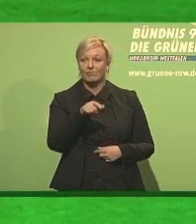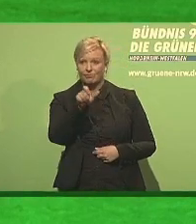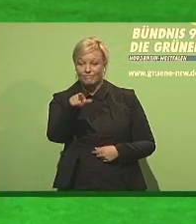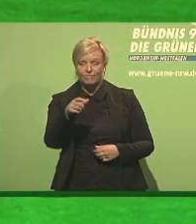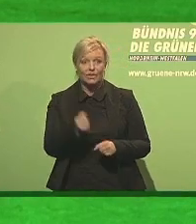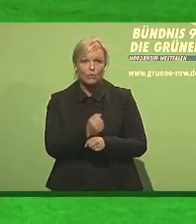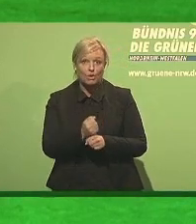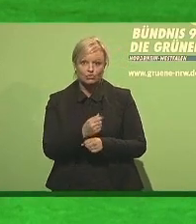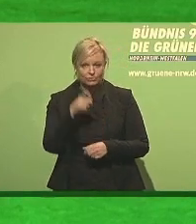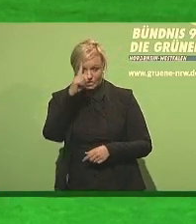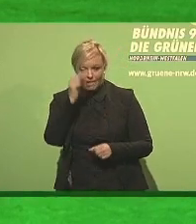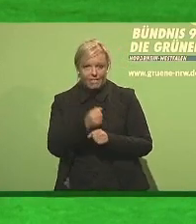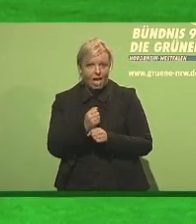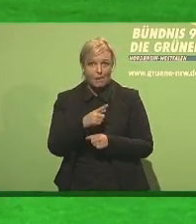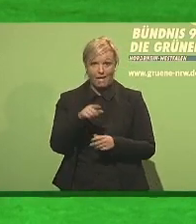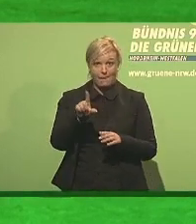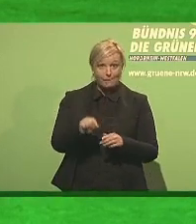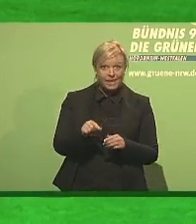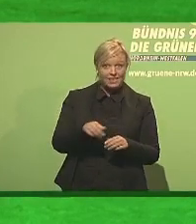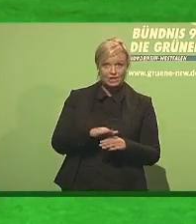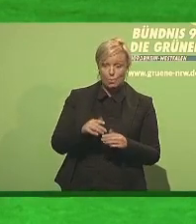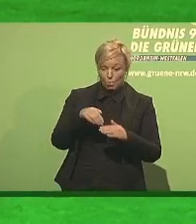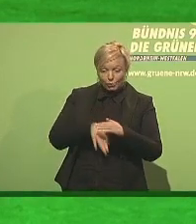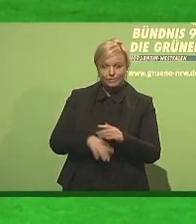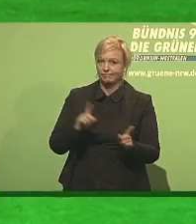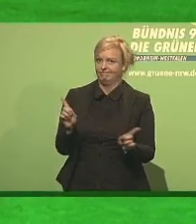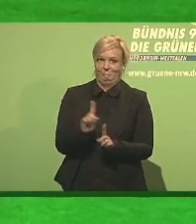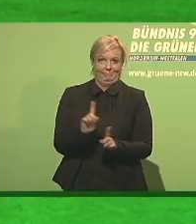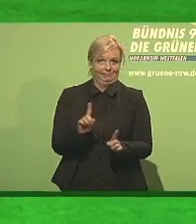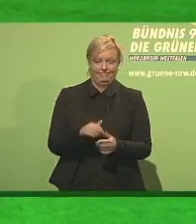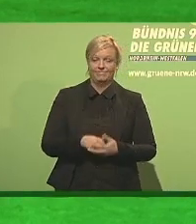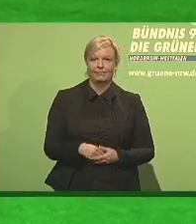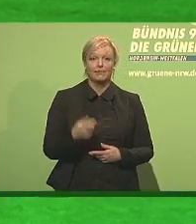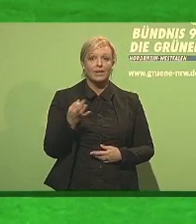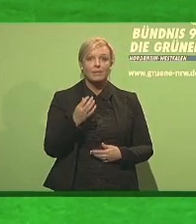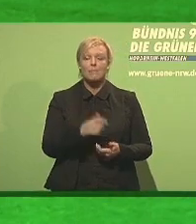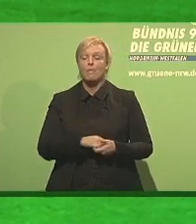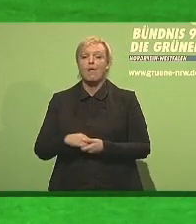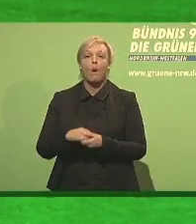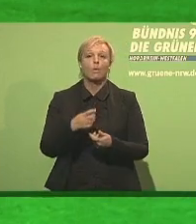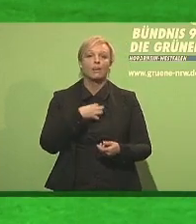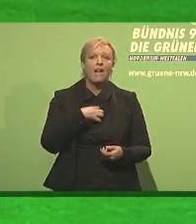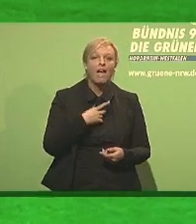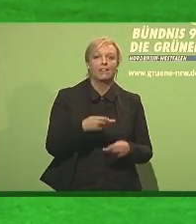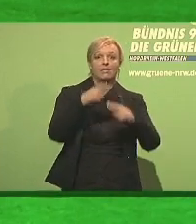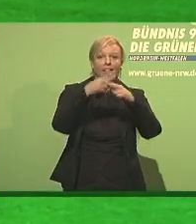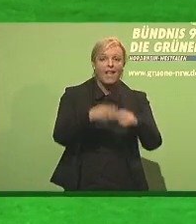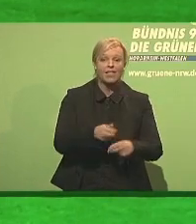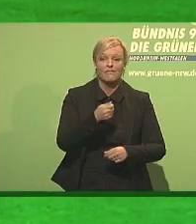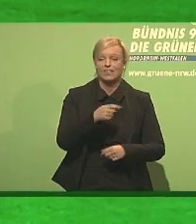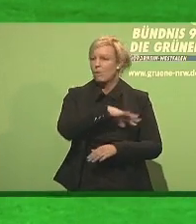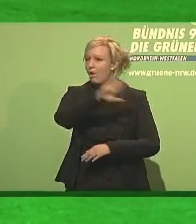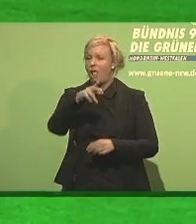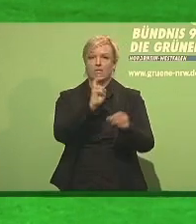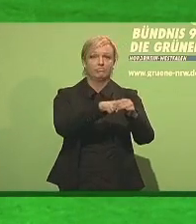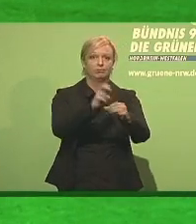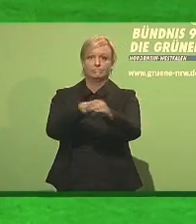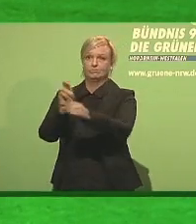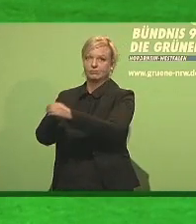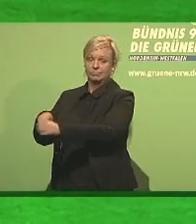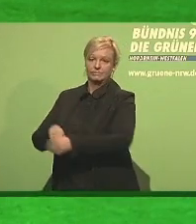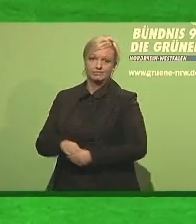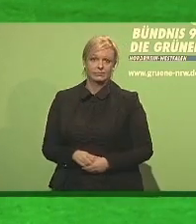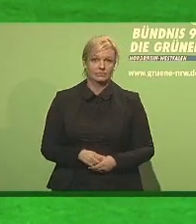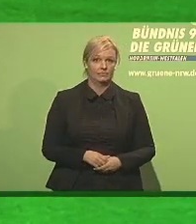muss. Wir brauchen endlich eine wirklich solidarisch finanzierte Kranken- und Rentenversicherung, in der jeder Mitglied ist. Und wir müssen